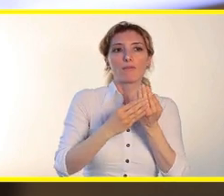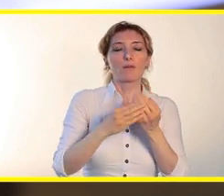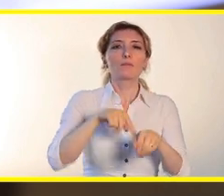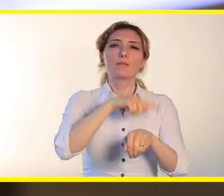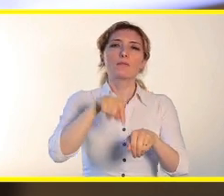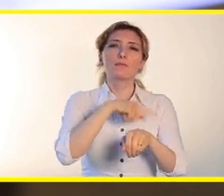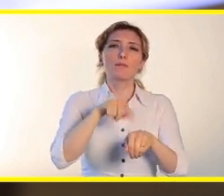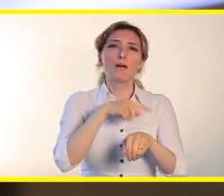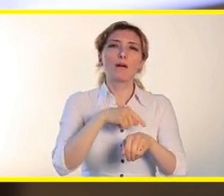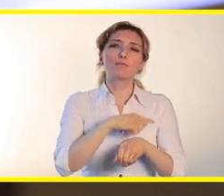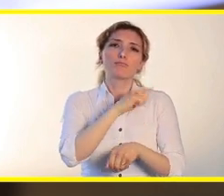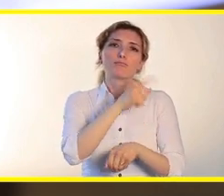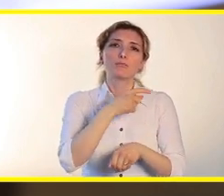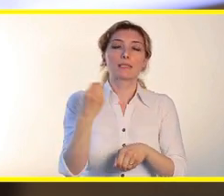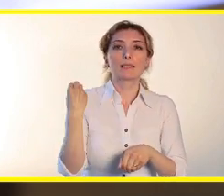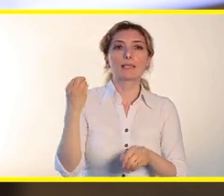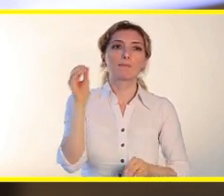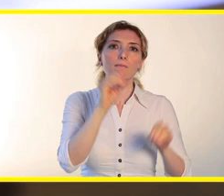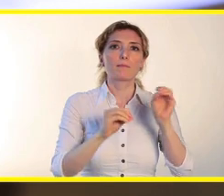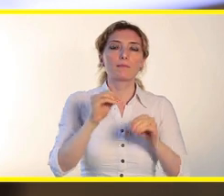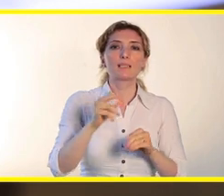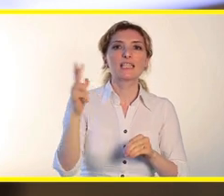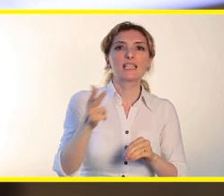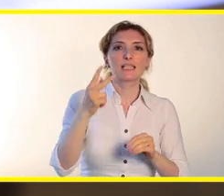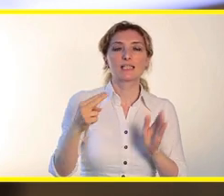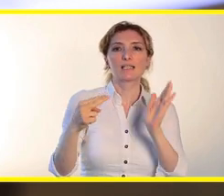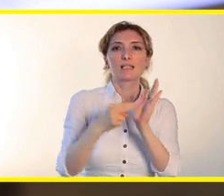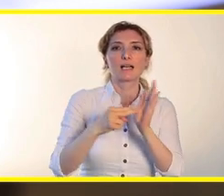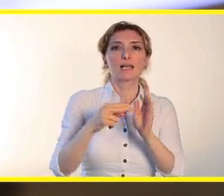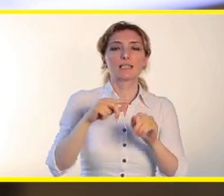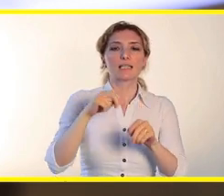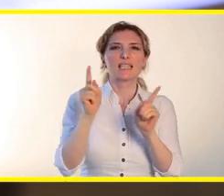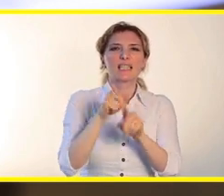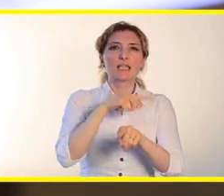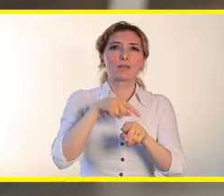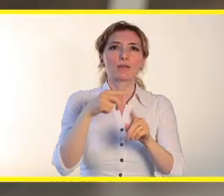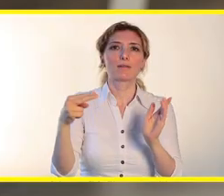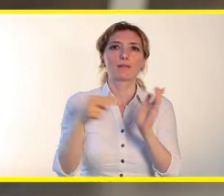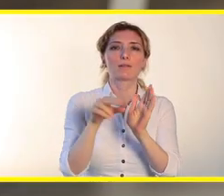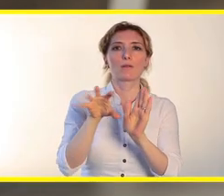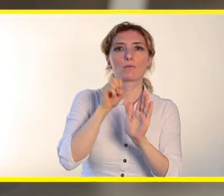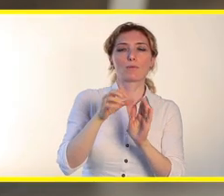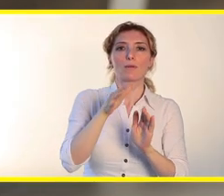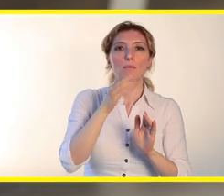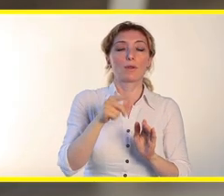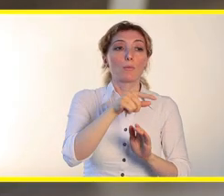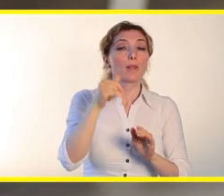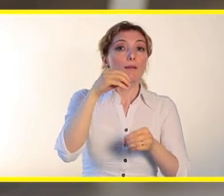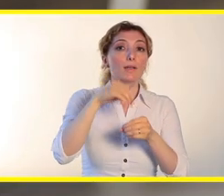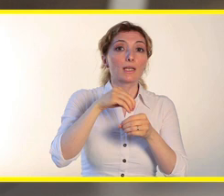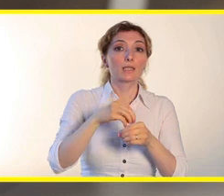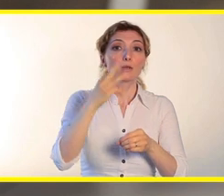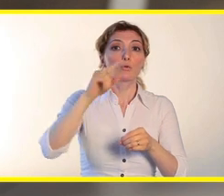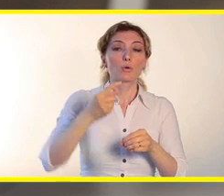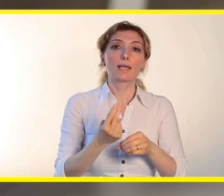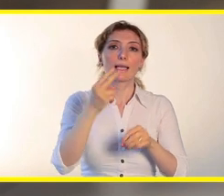süre kullanılabilirken yeni geliştirilen hızlı şarj özelliğiyle kısa sürede şarj edilebiliyor. Samsung Galaxy Note 4'ün